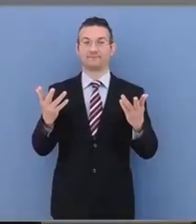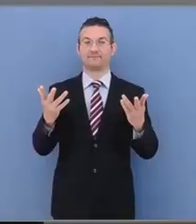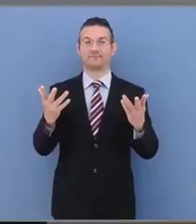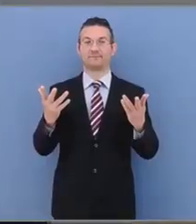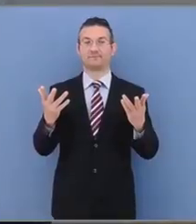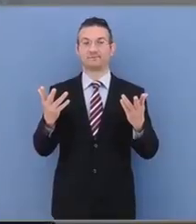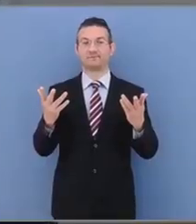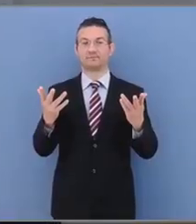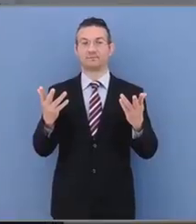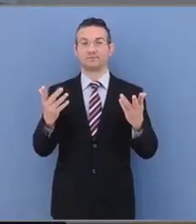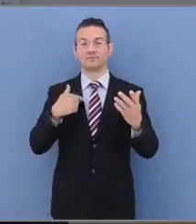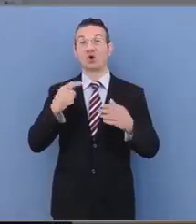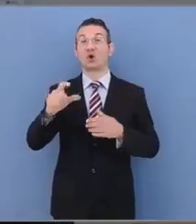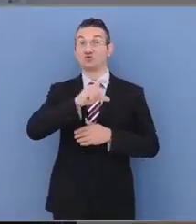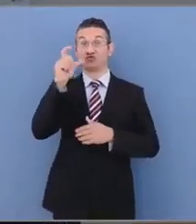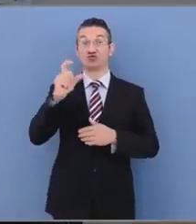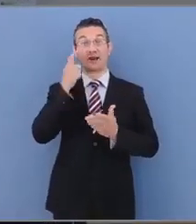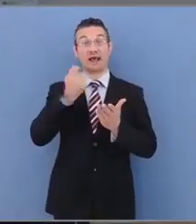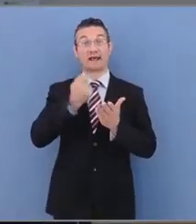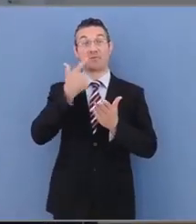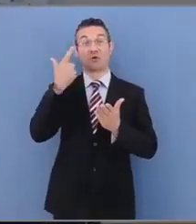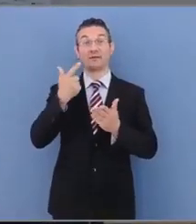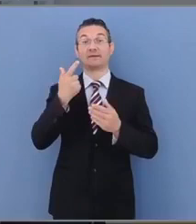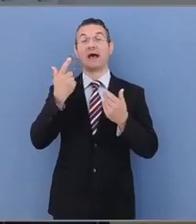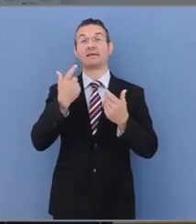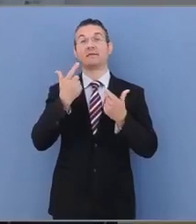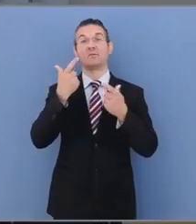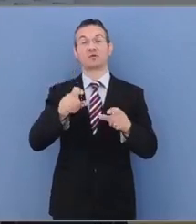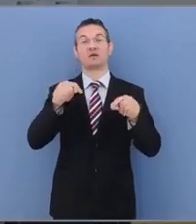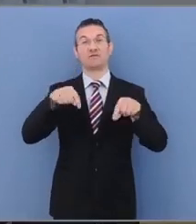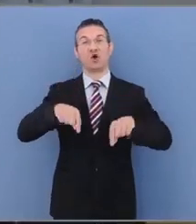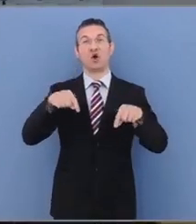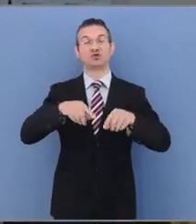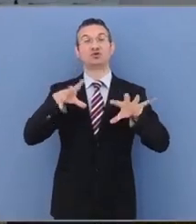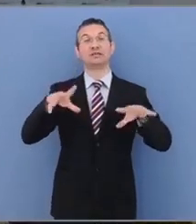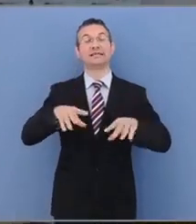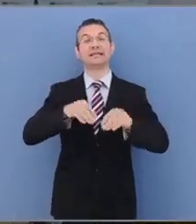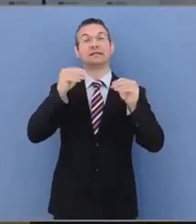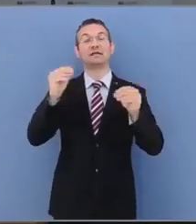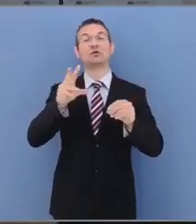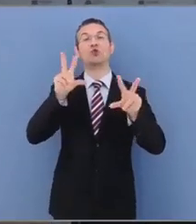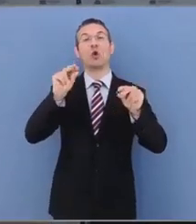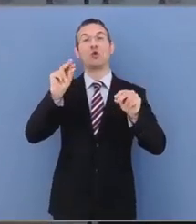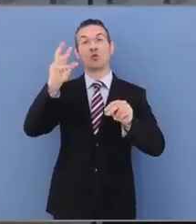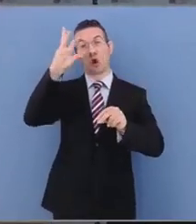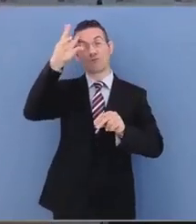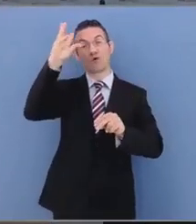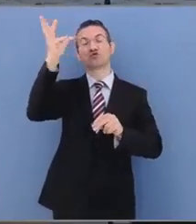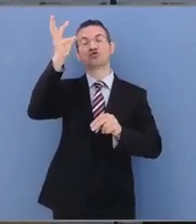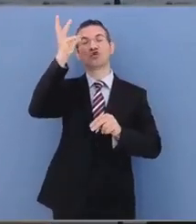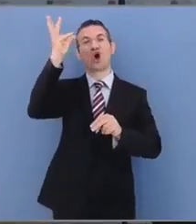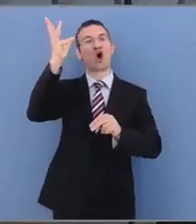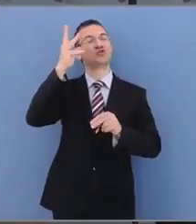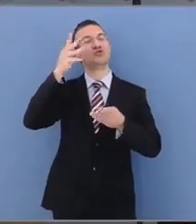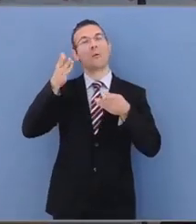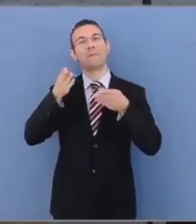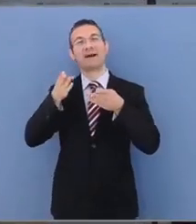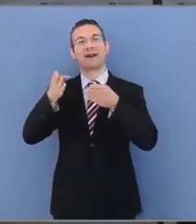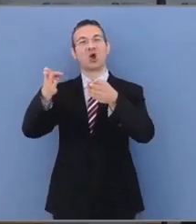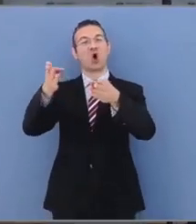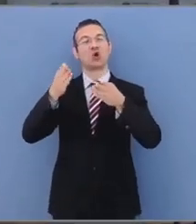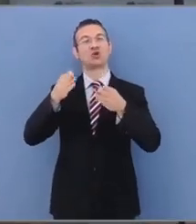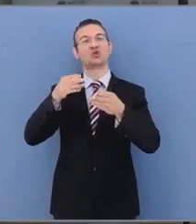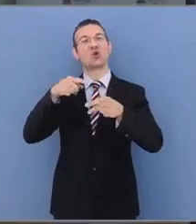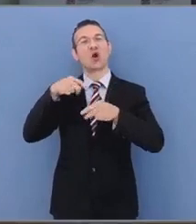è una giornata importante oggi perché è l'inizio di un nuovo sogno, di un nuovo percorso, di un nuovo cammino. E